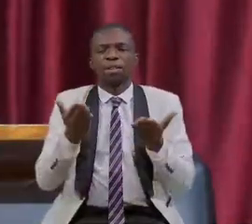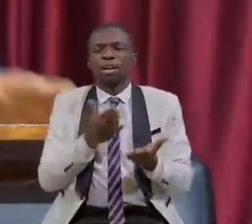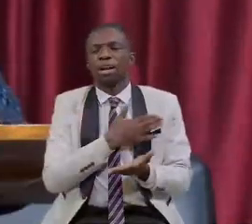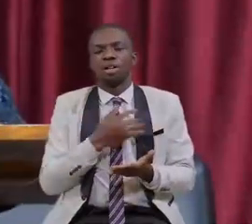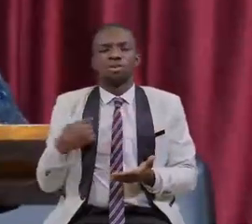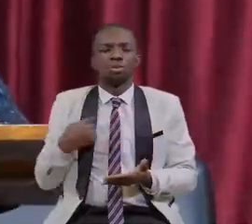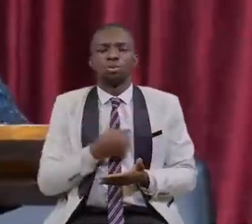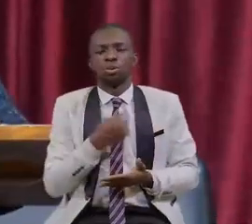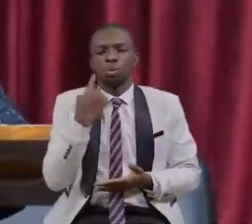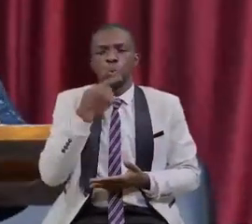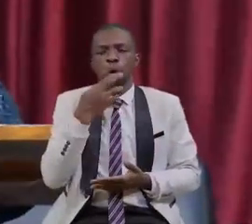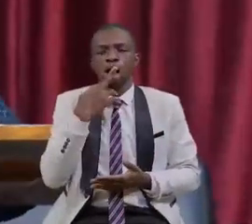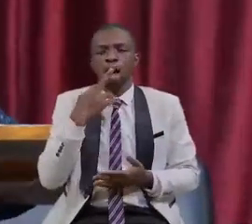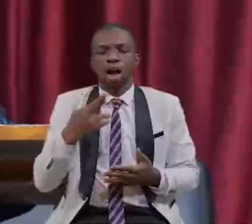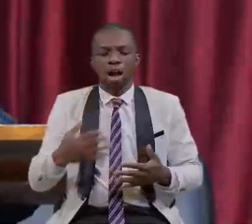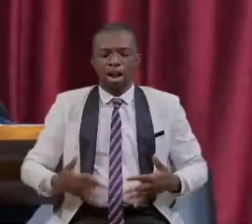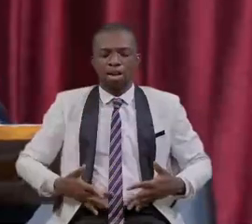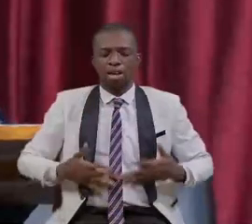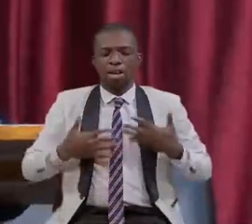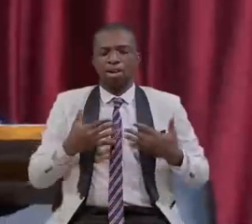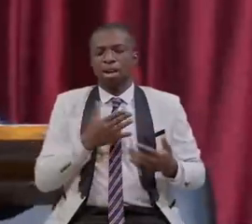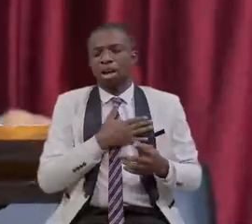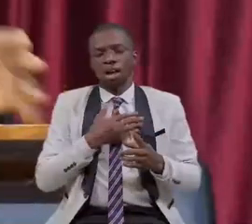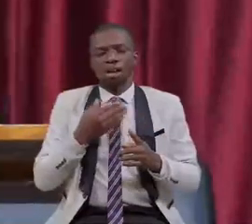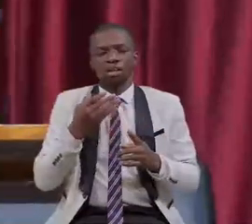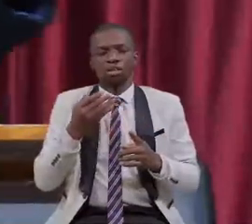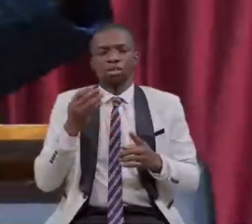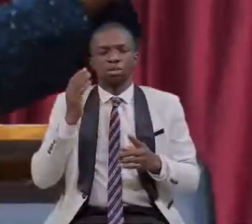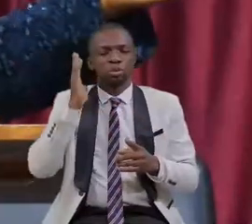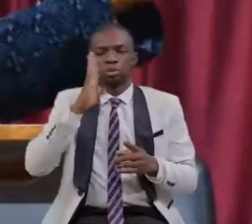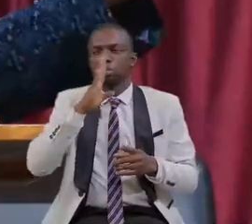et nous qui sommes vivants, nous serons enlevés avec eux dans les airs.